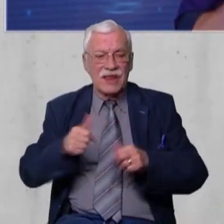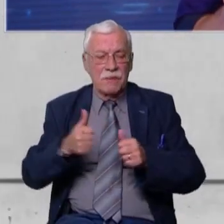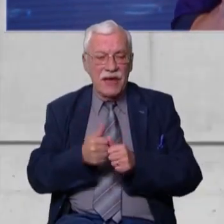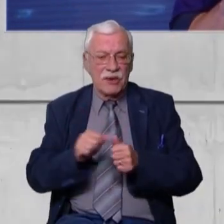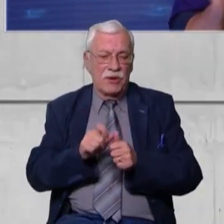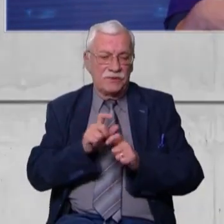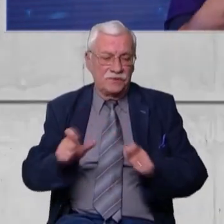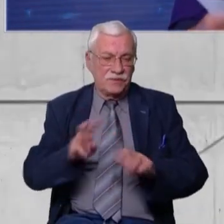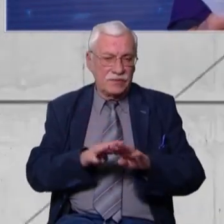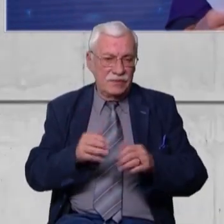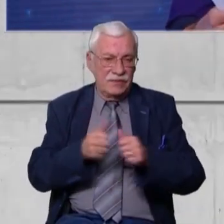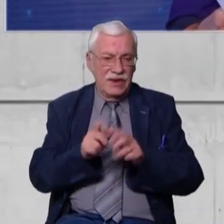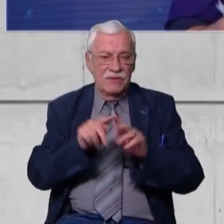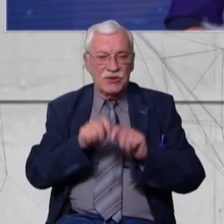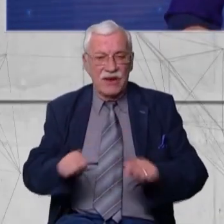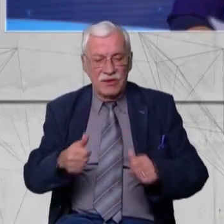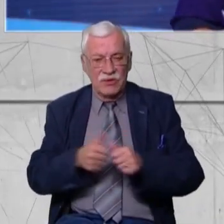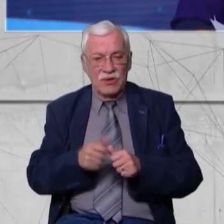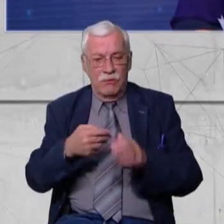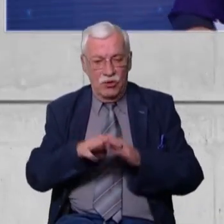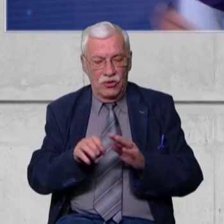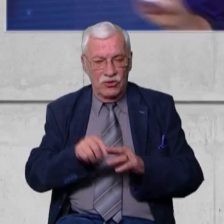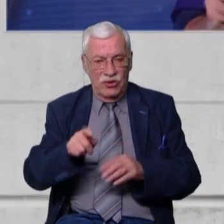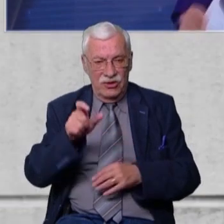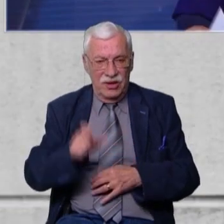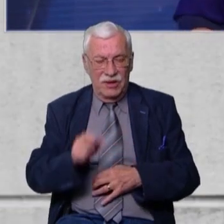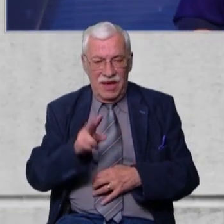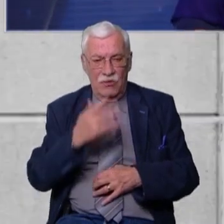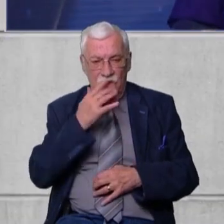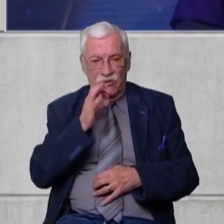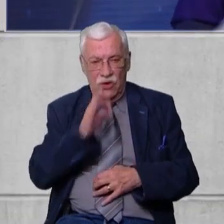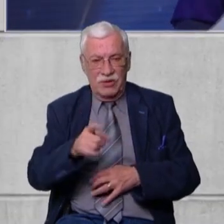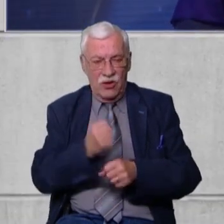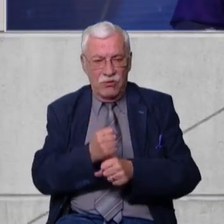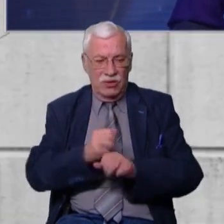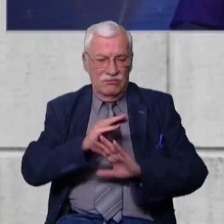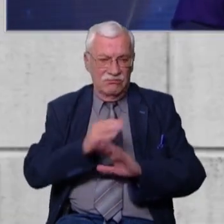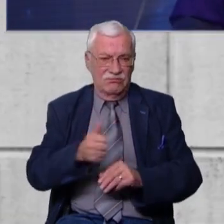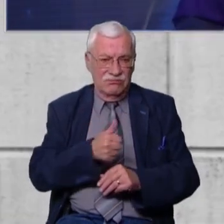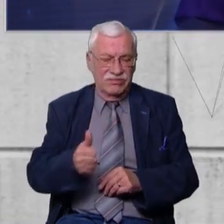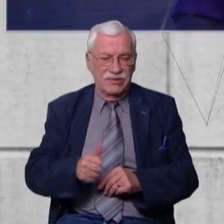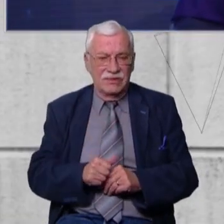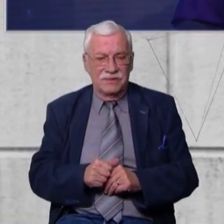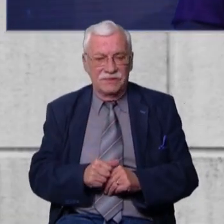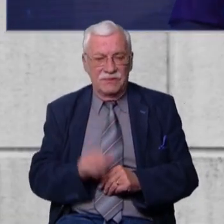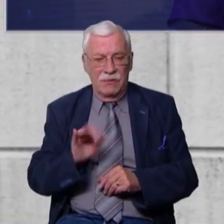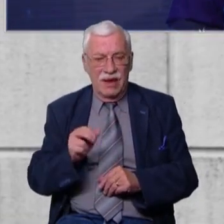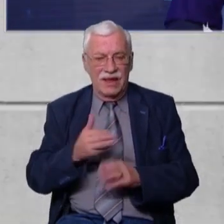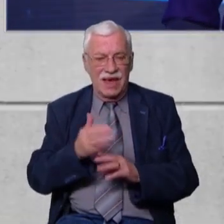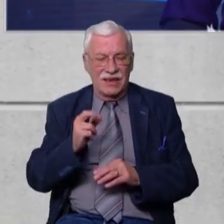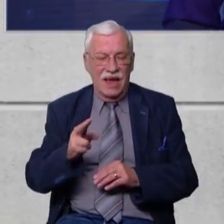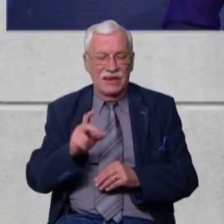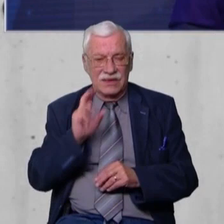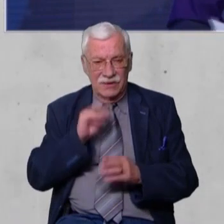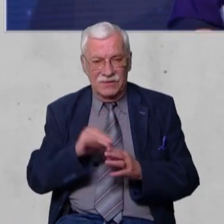w trakcie, w przerwie spotkania podchodził do ciebie trener, tak jest Rafał, dobra robota, obrońcy, świetnie się spisujecie, byle tak dalej. I znowu